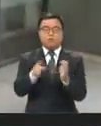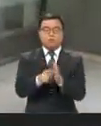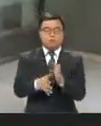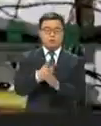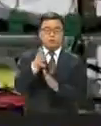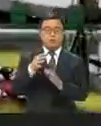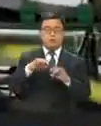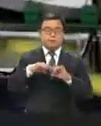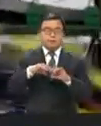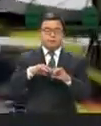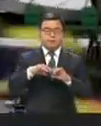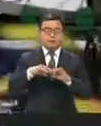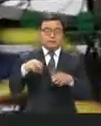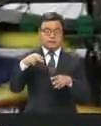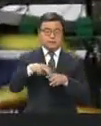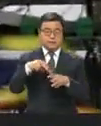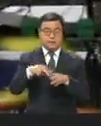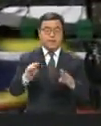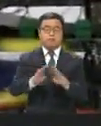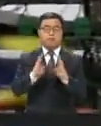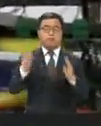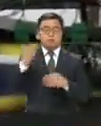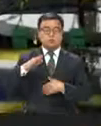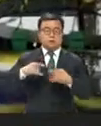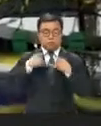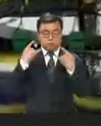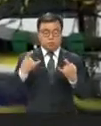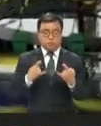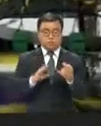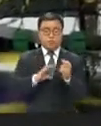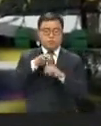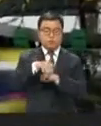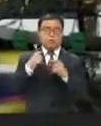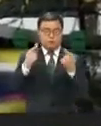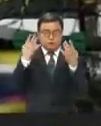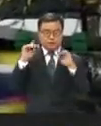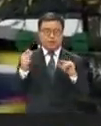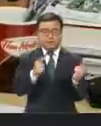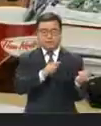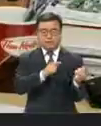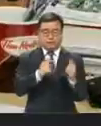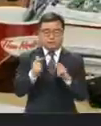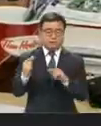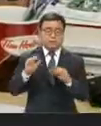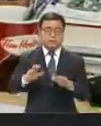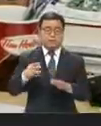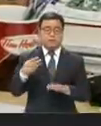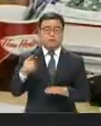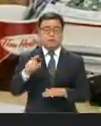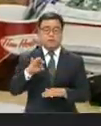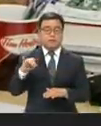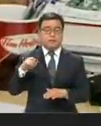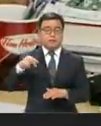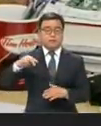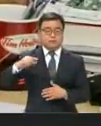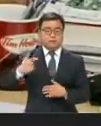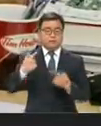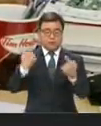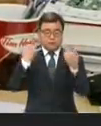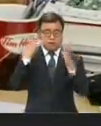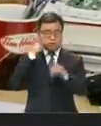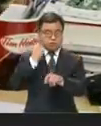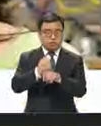열었는데요. 프랑스 글로벌 기업인 슈나이더 일렉트릭 등 세계적인 회사들이 라이어슨대의 연구를 지원하고